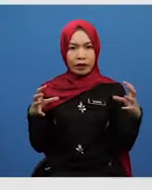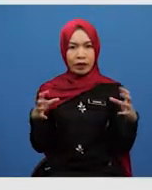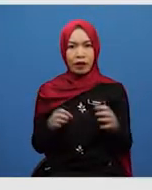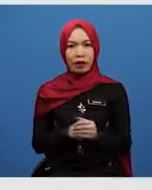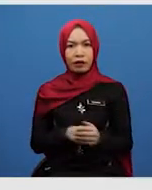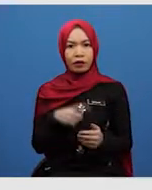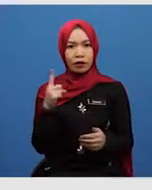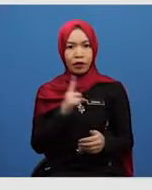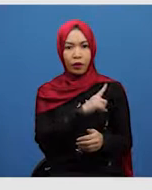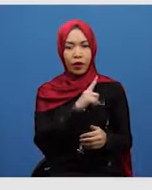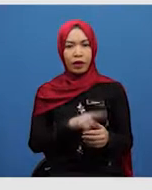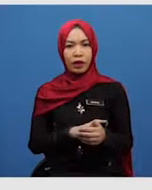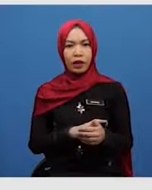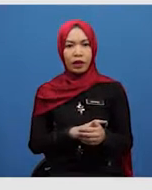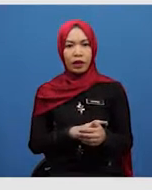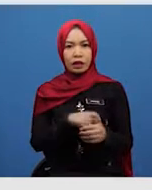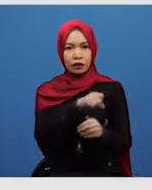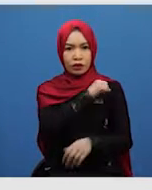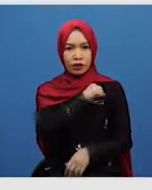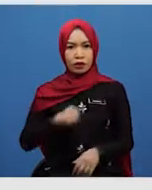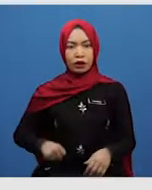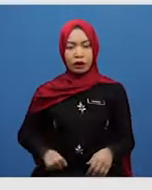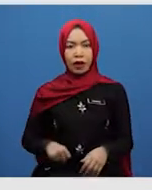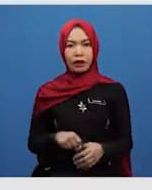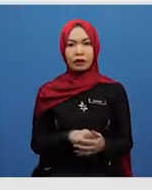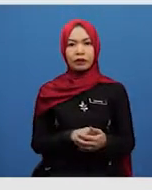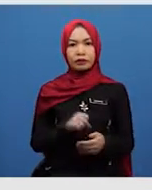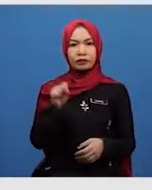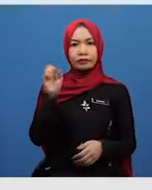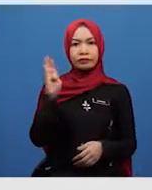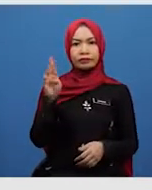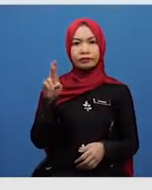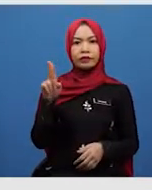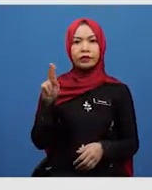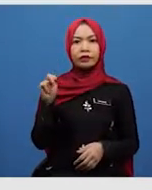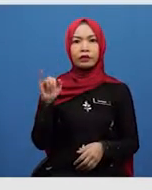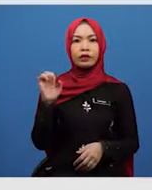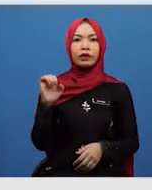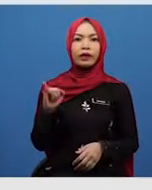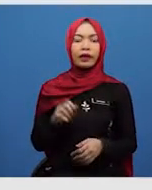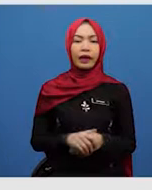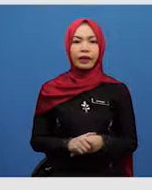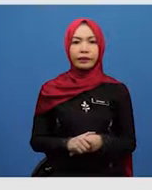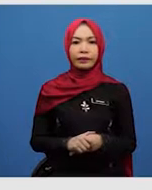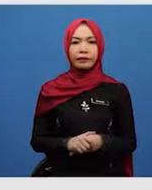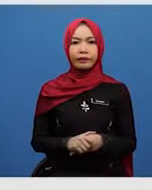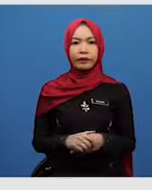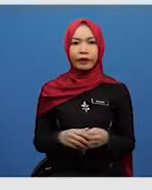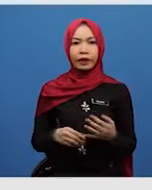Hai now pemimpin terkenal Syarif Usman dan jatuh ke runding